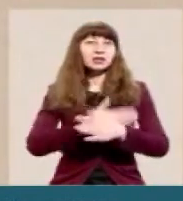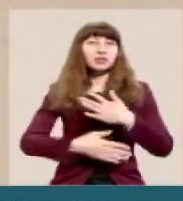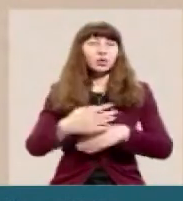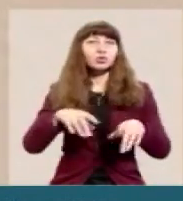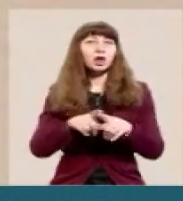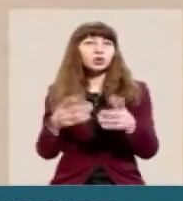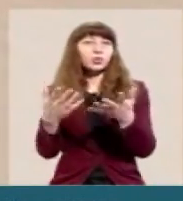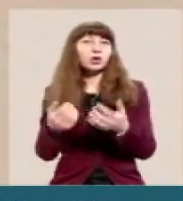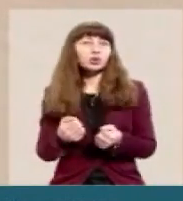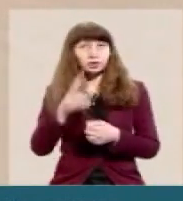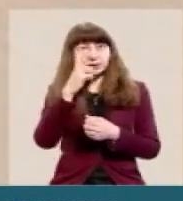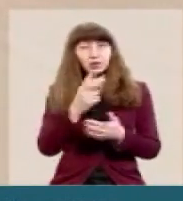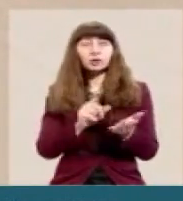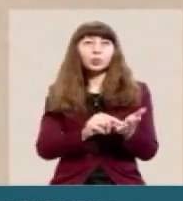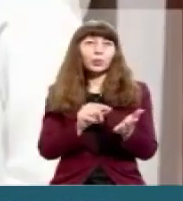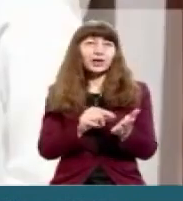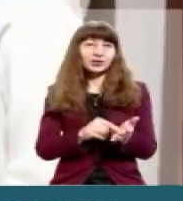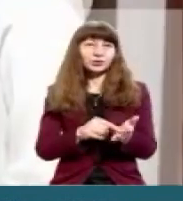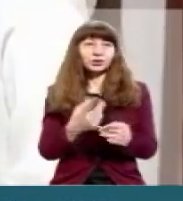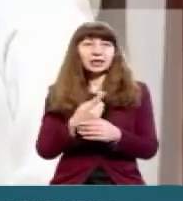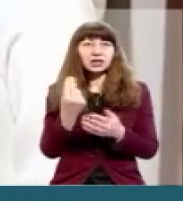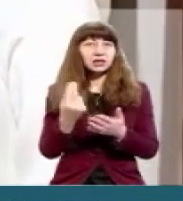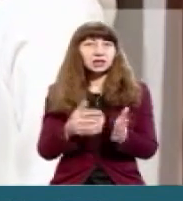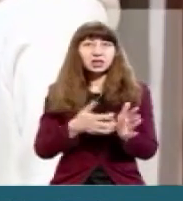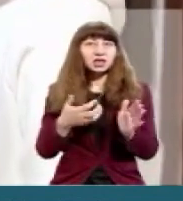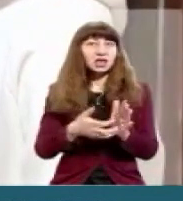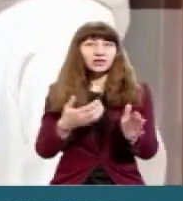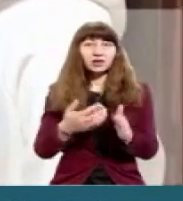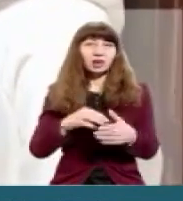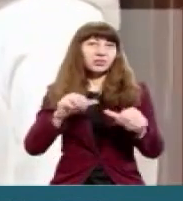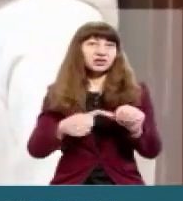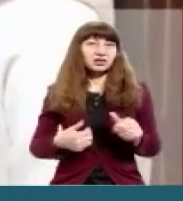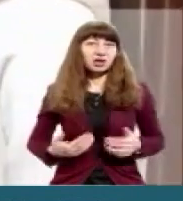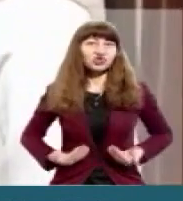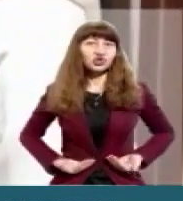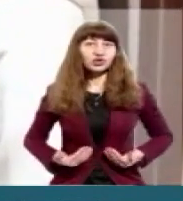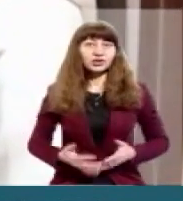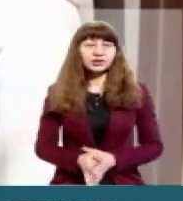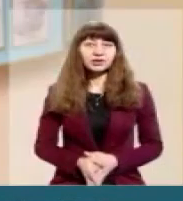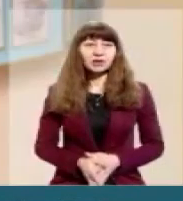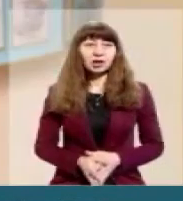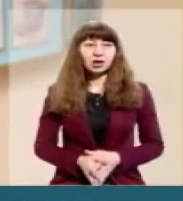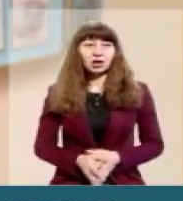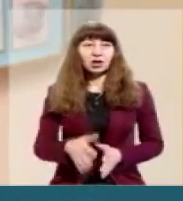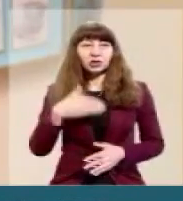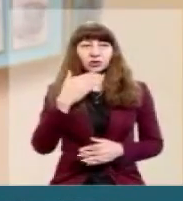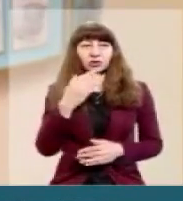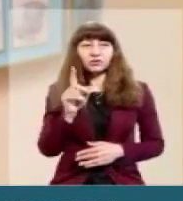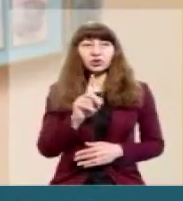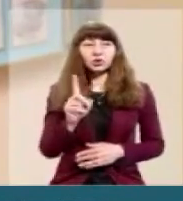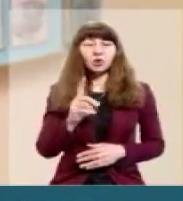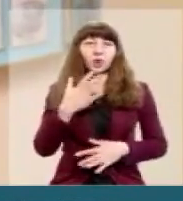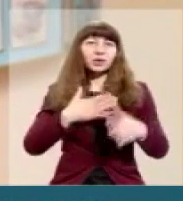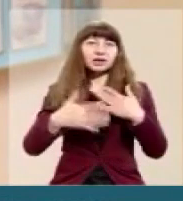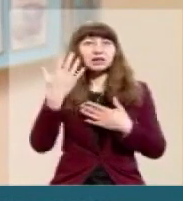Мүгедектігіне байланысты өзі де мемлекеттік қолдауға ие болып отыр. Алайда бұл қаражат күнделікті күнкөріске жетпейді, дейді ол. Азамат мемлекет